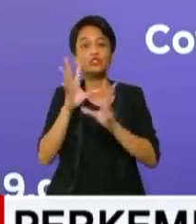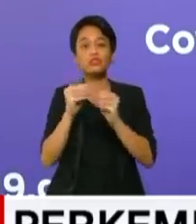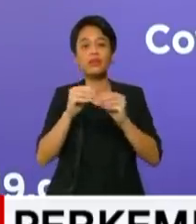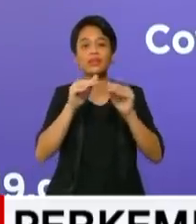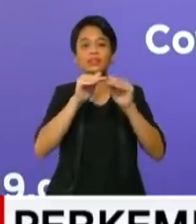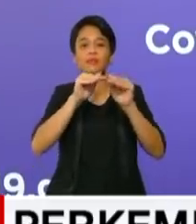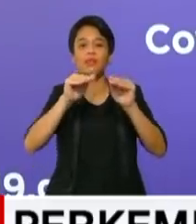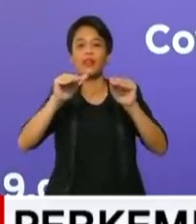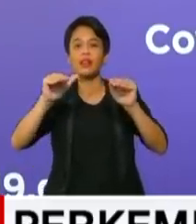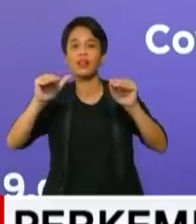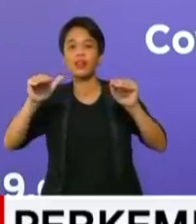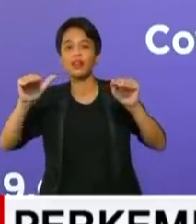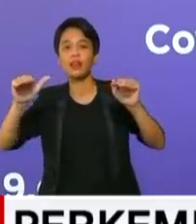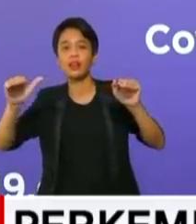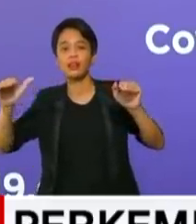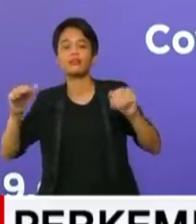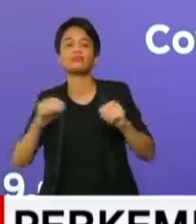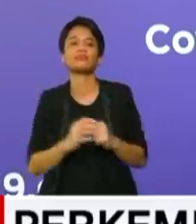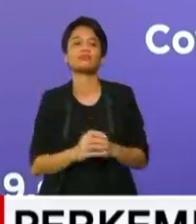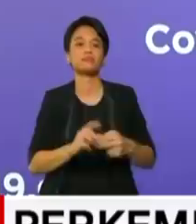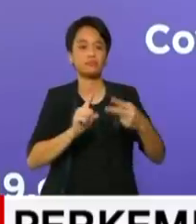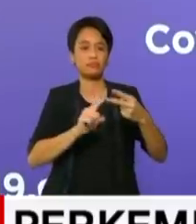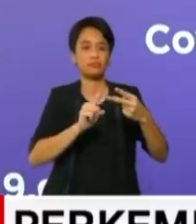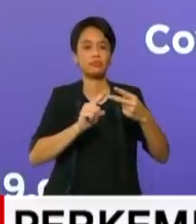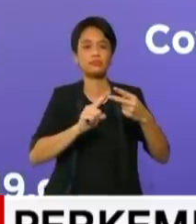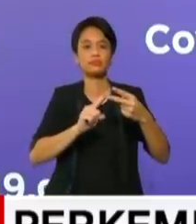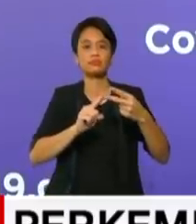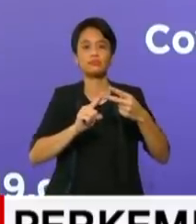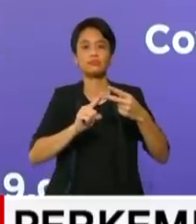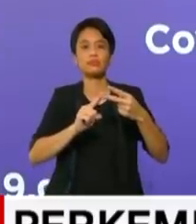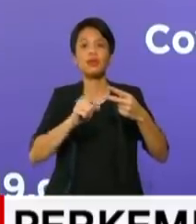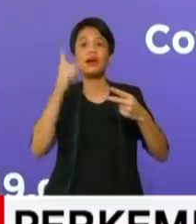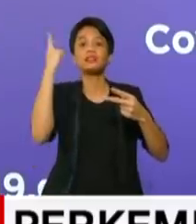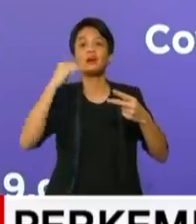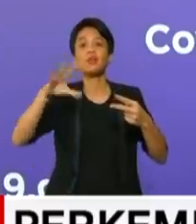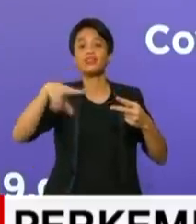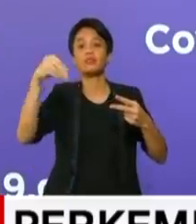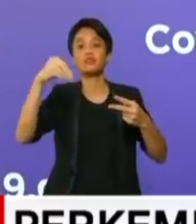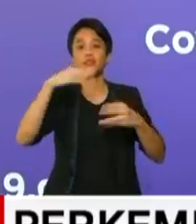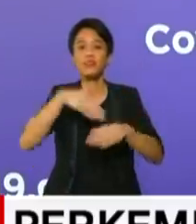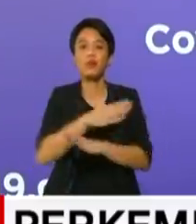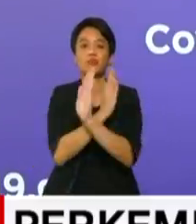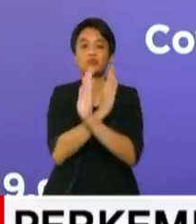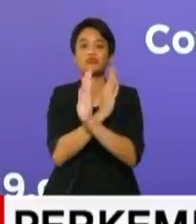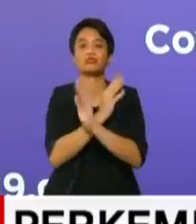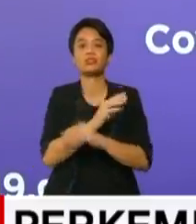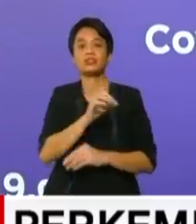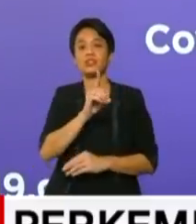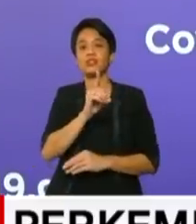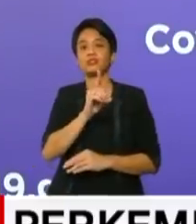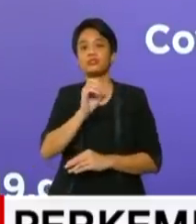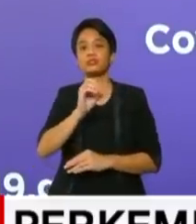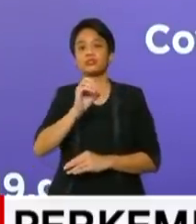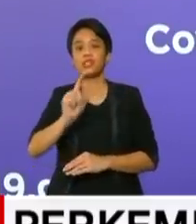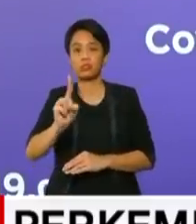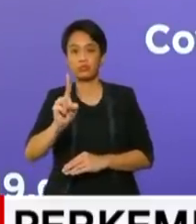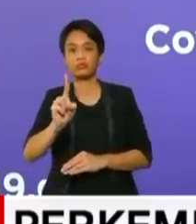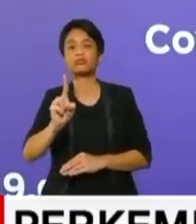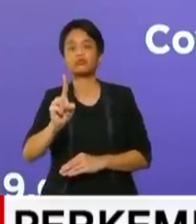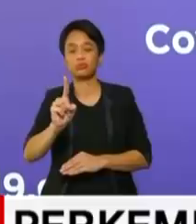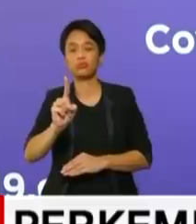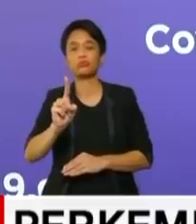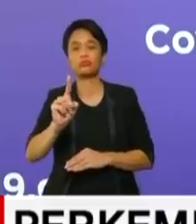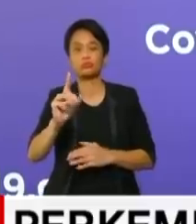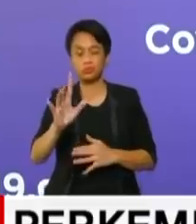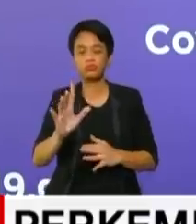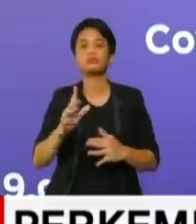hari. Kemudian berikutnya yang menaik adalah Jawa Timur. Ada 101 kasus pada hari ini di Jawa Timur, namun